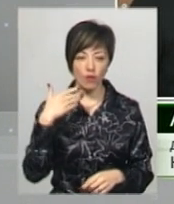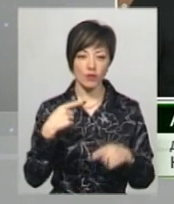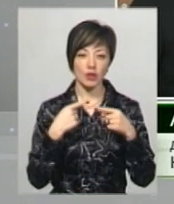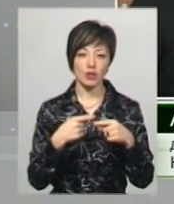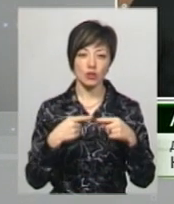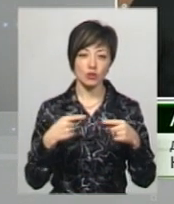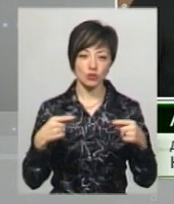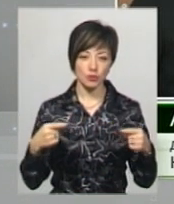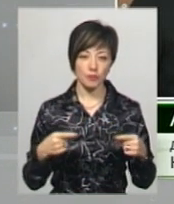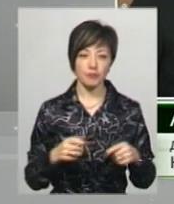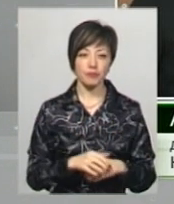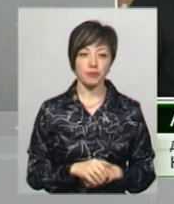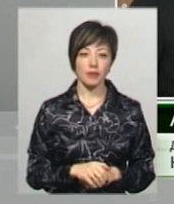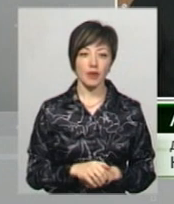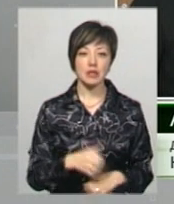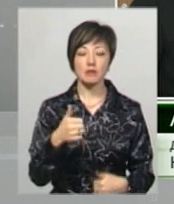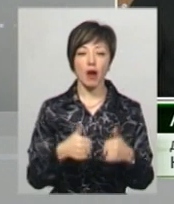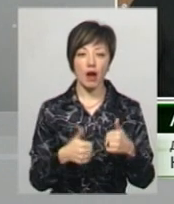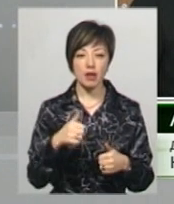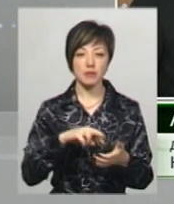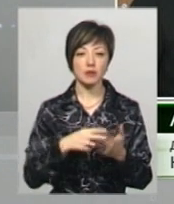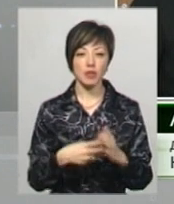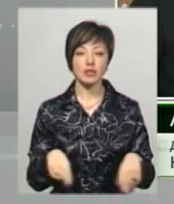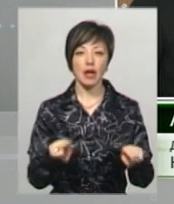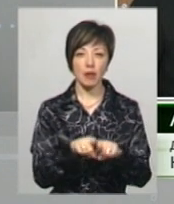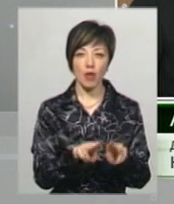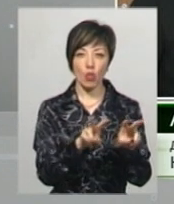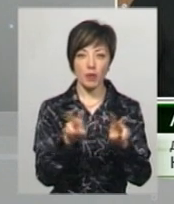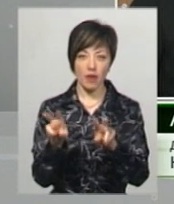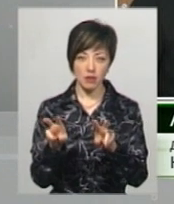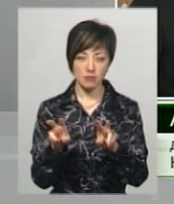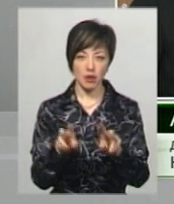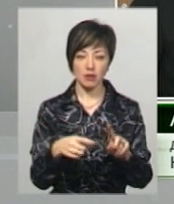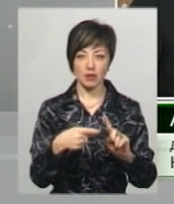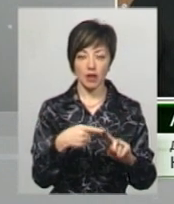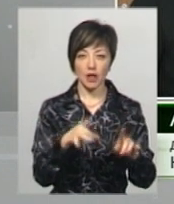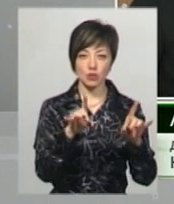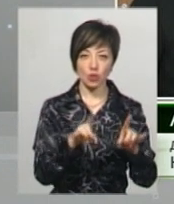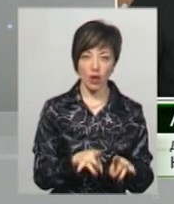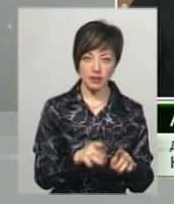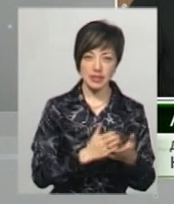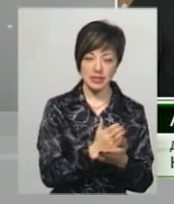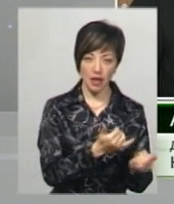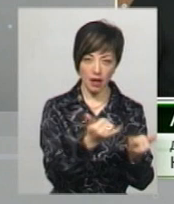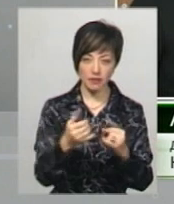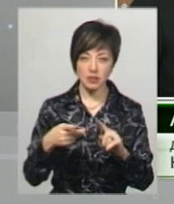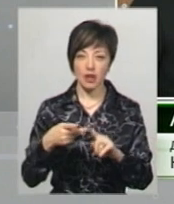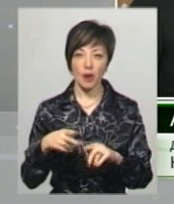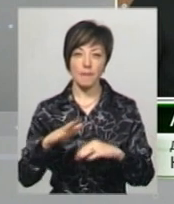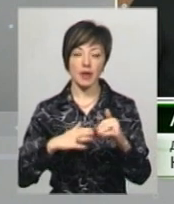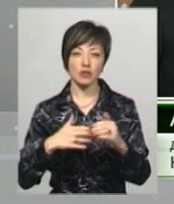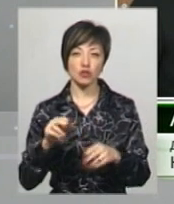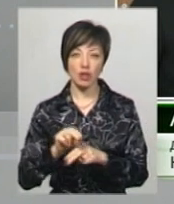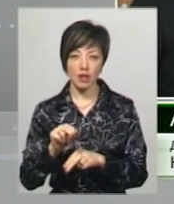Аравії, Словенії, Маврикії. Змагання передбачені за такими номінаціями – ресторанний сервіс, практичний